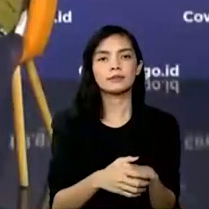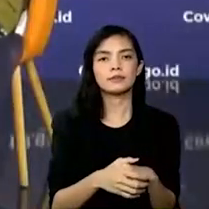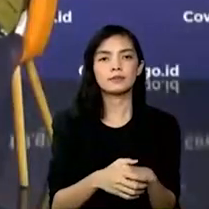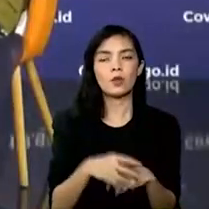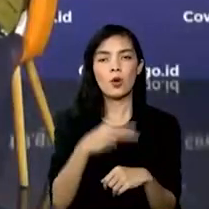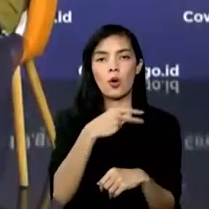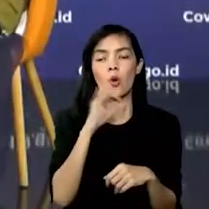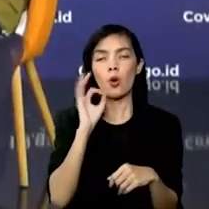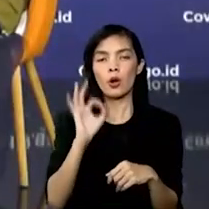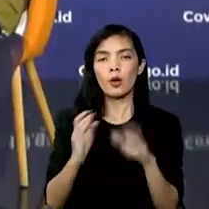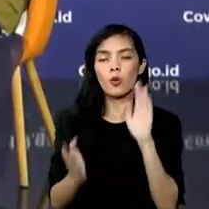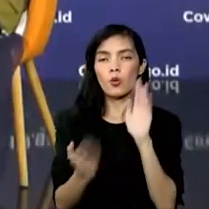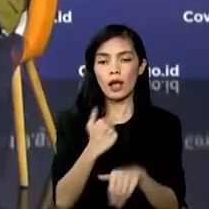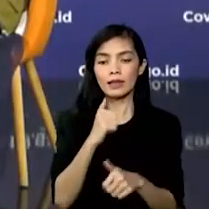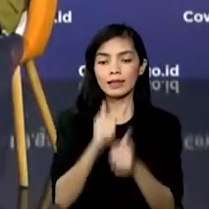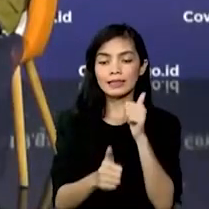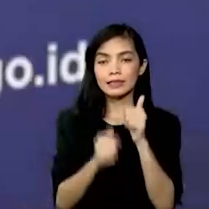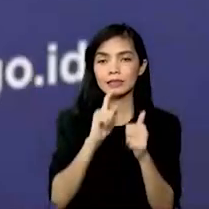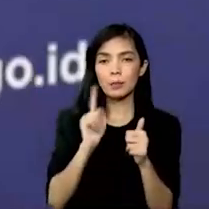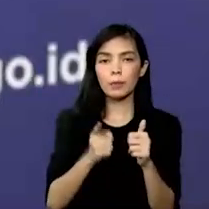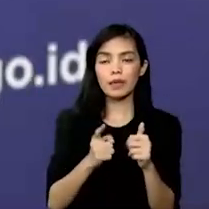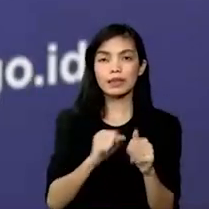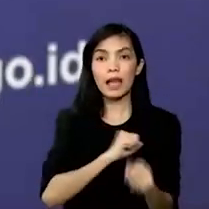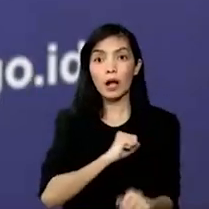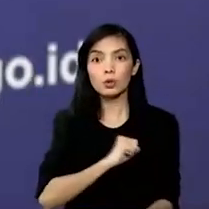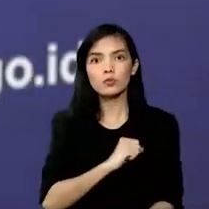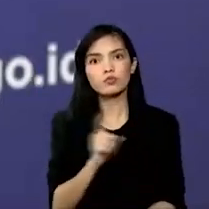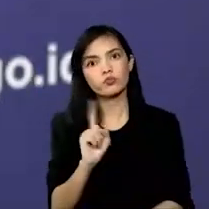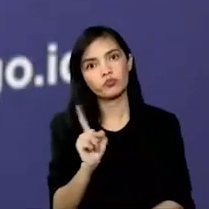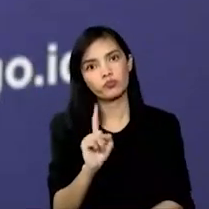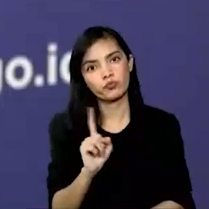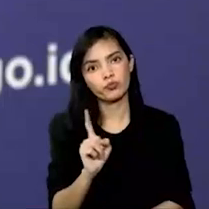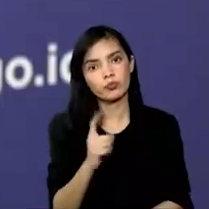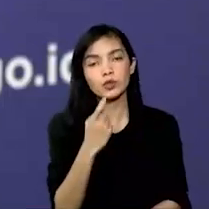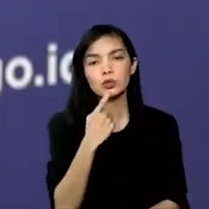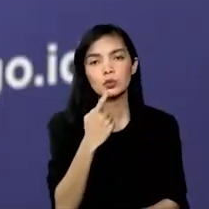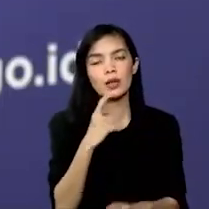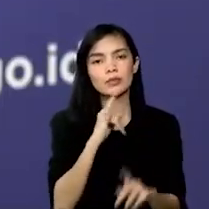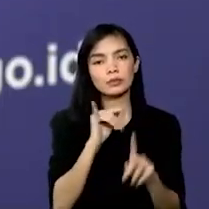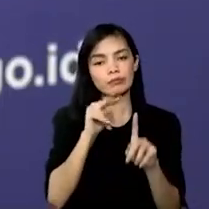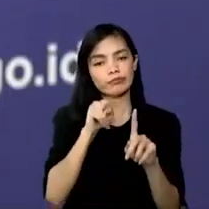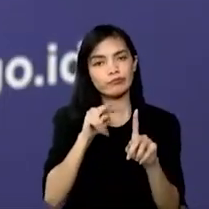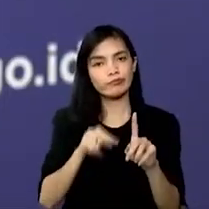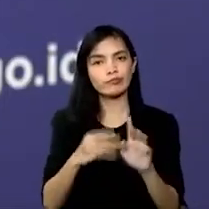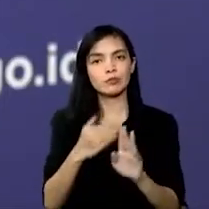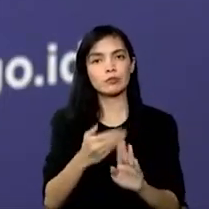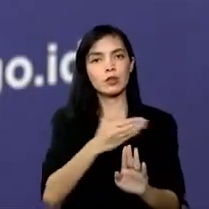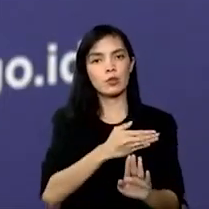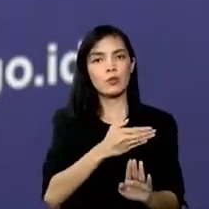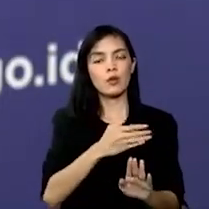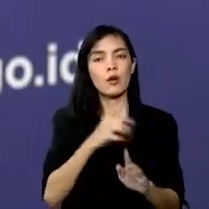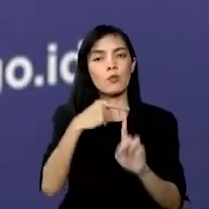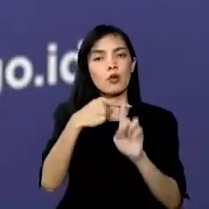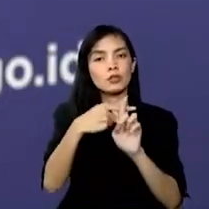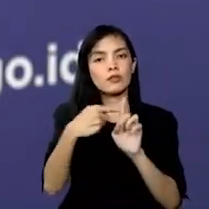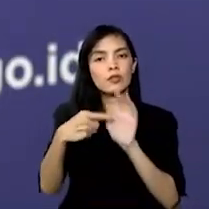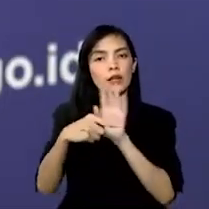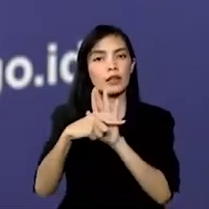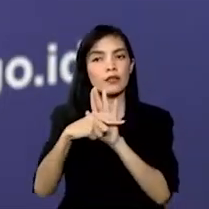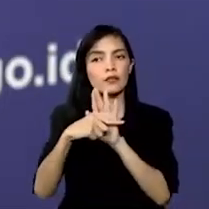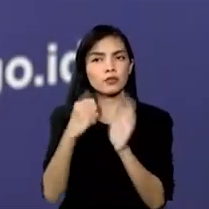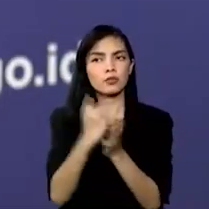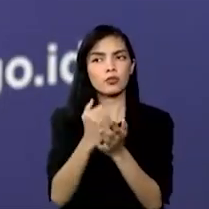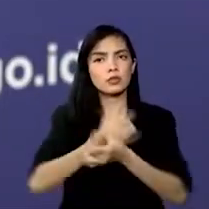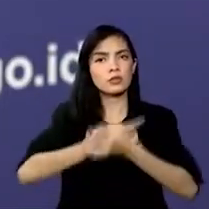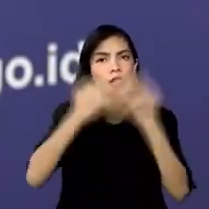pemirsa ya bahwa sebetulnya rapitest ini tidak perlu ditakuti ini cuma skrining sebetulnya positif atau negatif pun